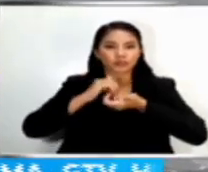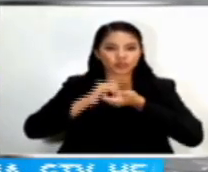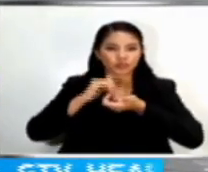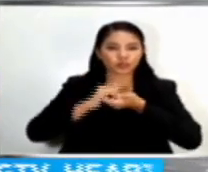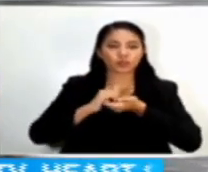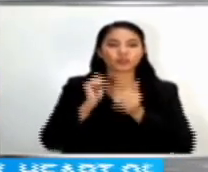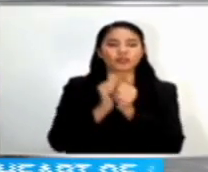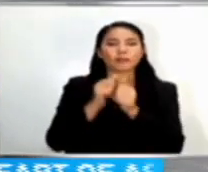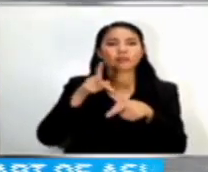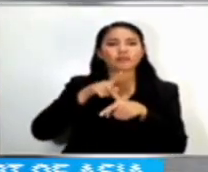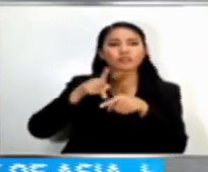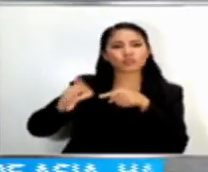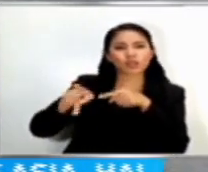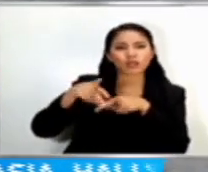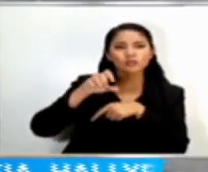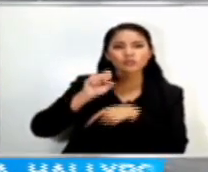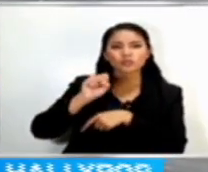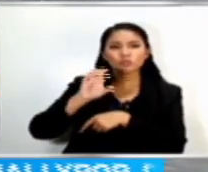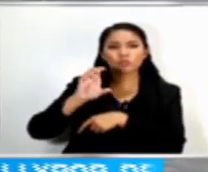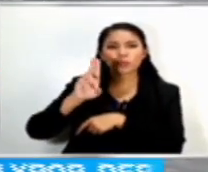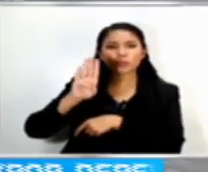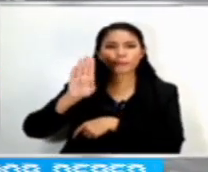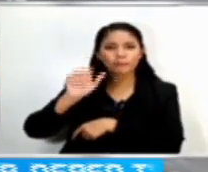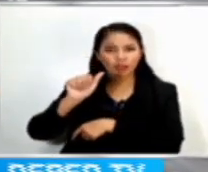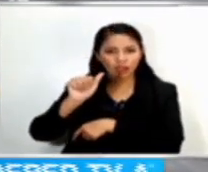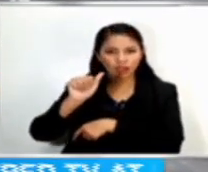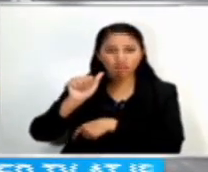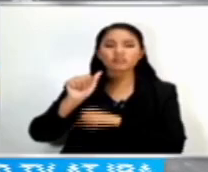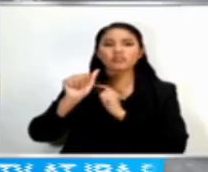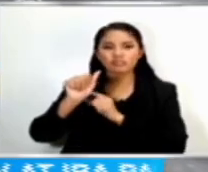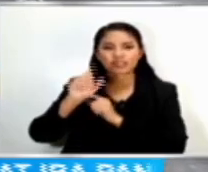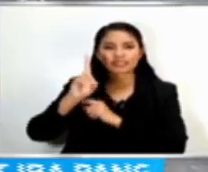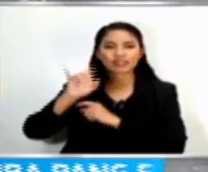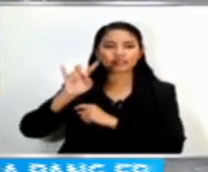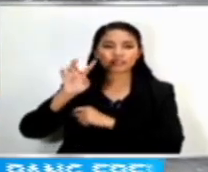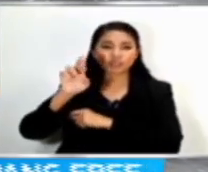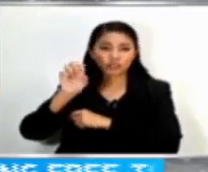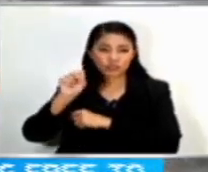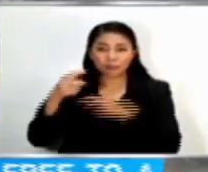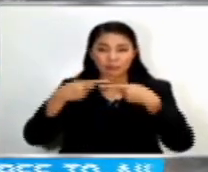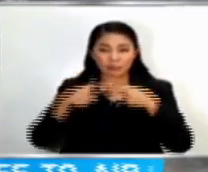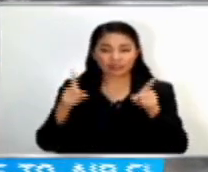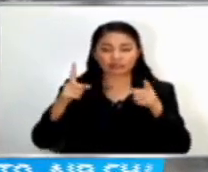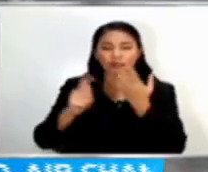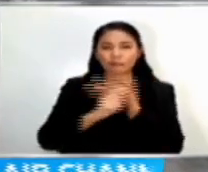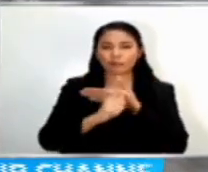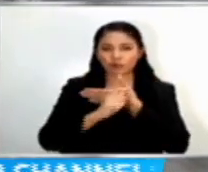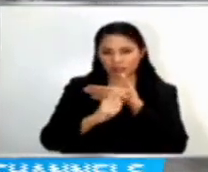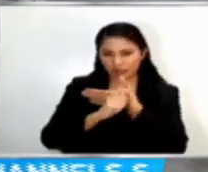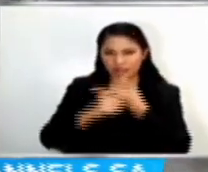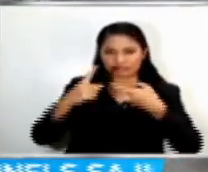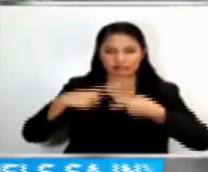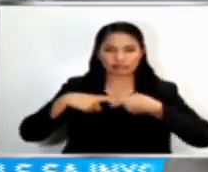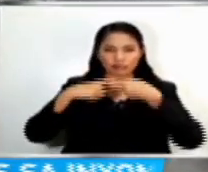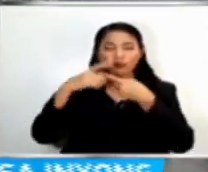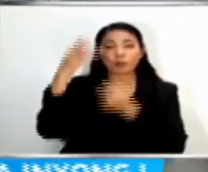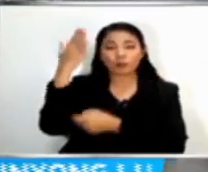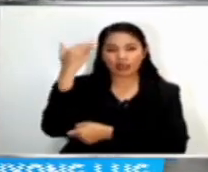Pero pansamantalang itinigil ito dahil sa lakas ng alon at zero visibility sa ilalim ng dagat. Bam Alegre, GMA News.